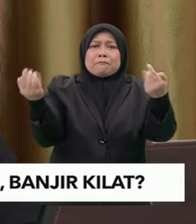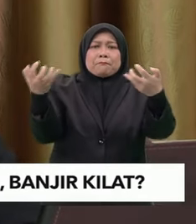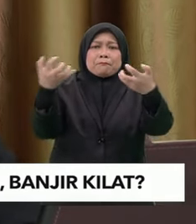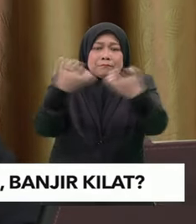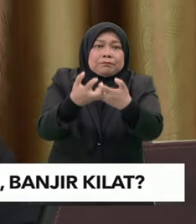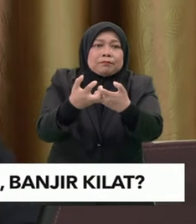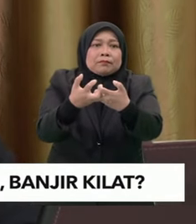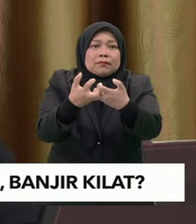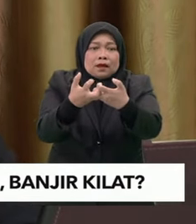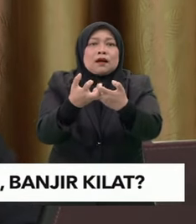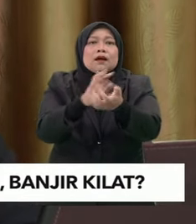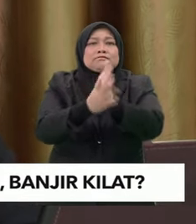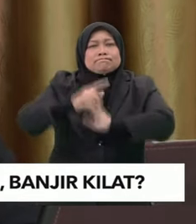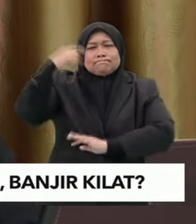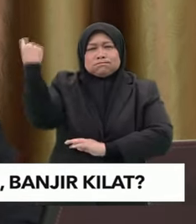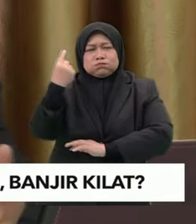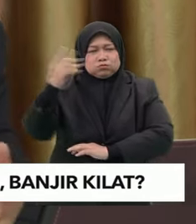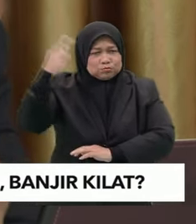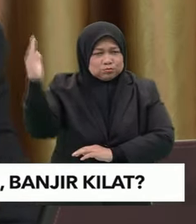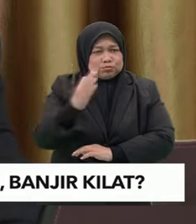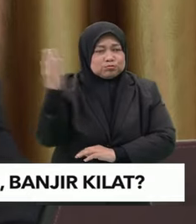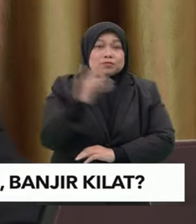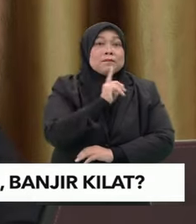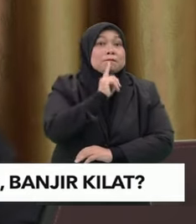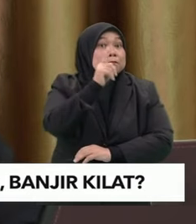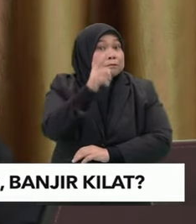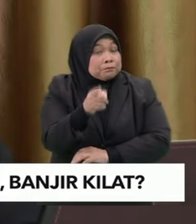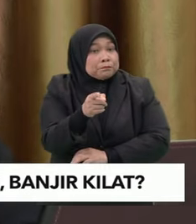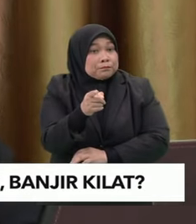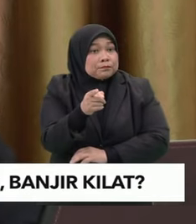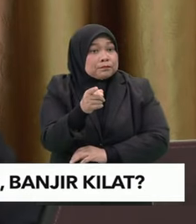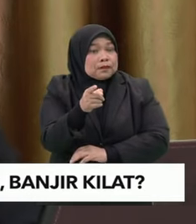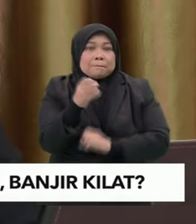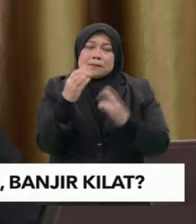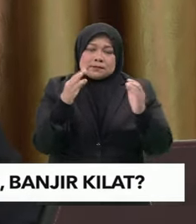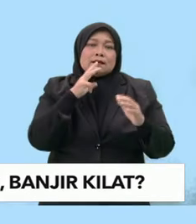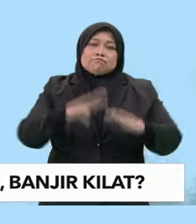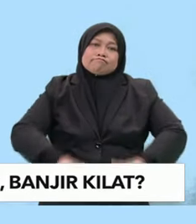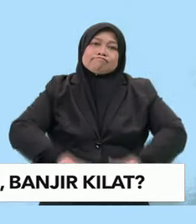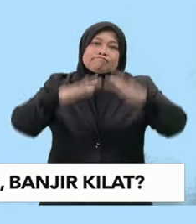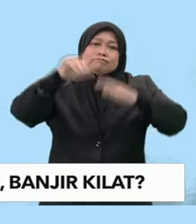kejadian ribut petir, angin yang kuat dan juga pastinya banjir kilat.